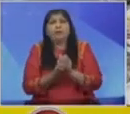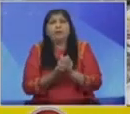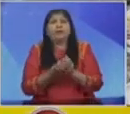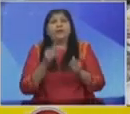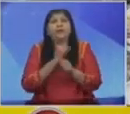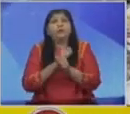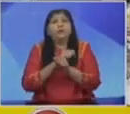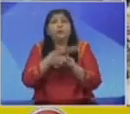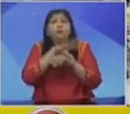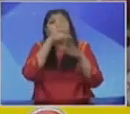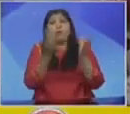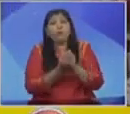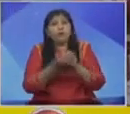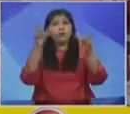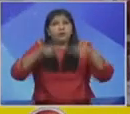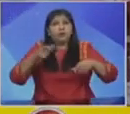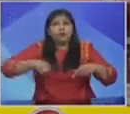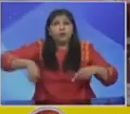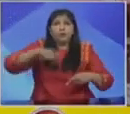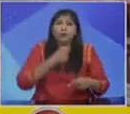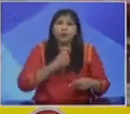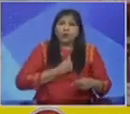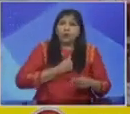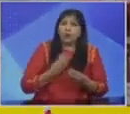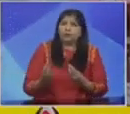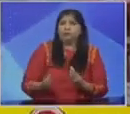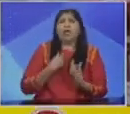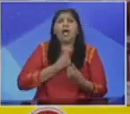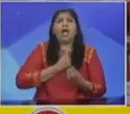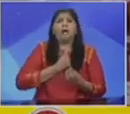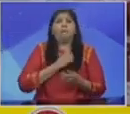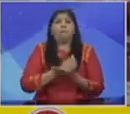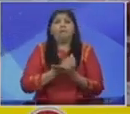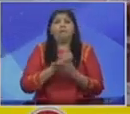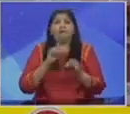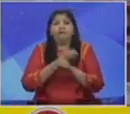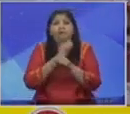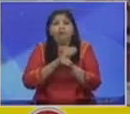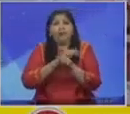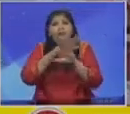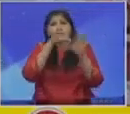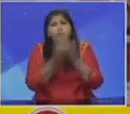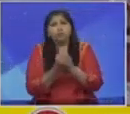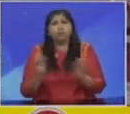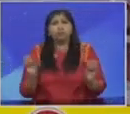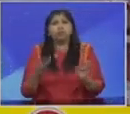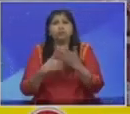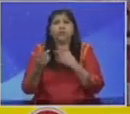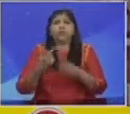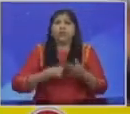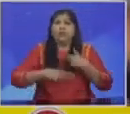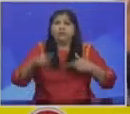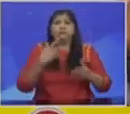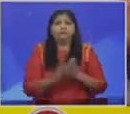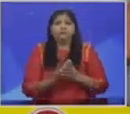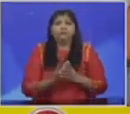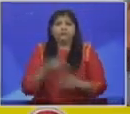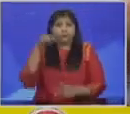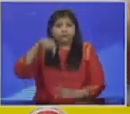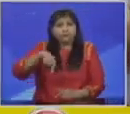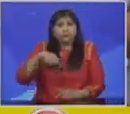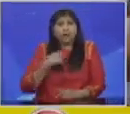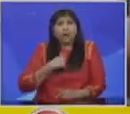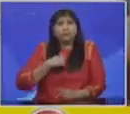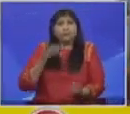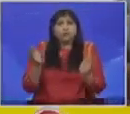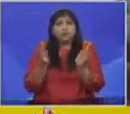वर्कर से लेकर फैक्ट्री ओनर बनने तक का सफर पूरा कर दिया, वह भी